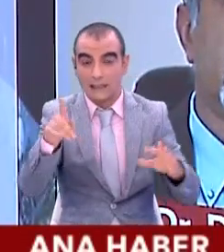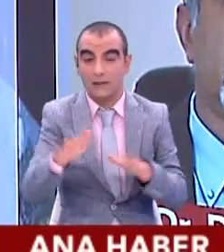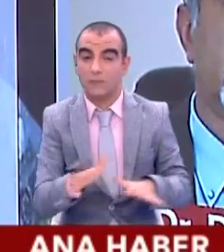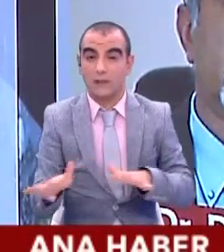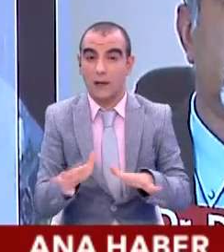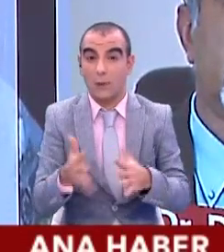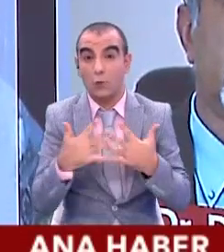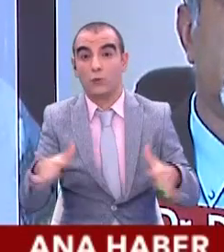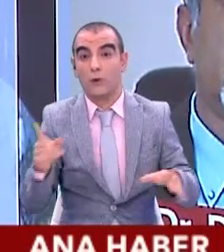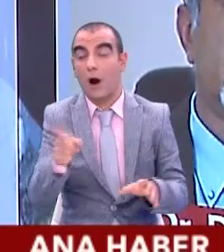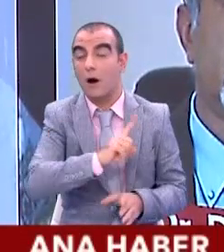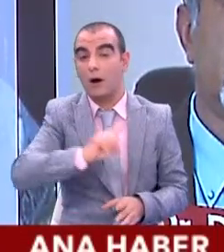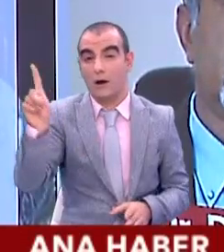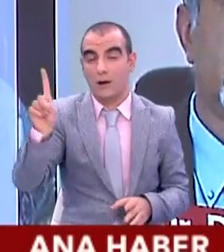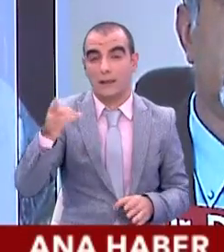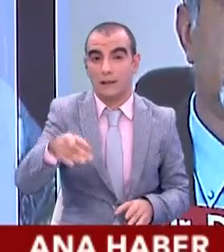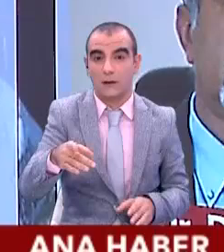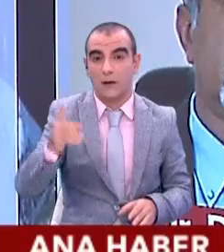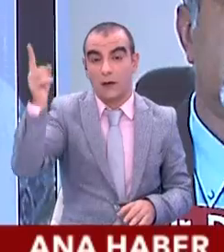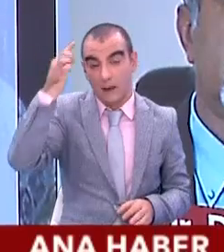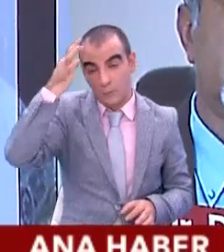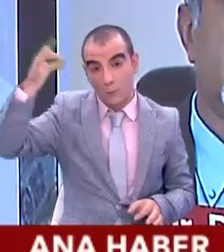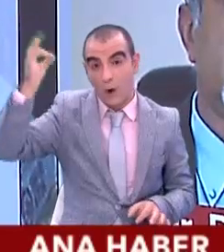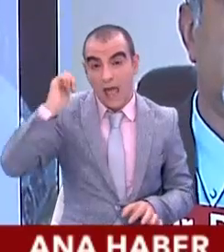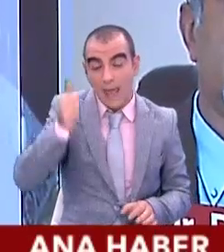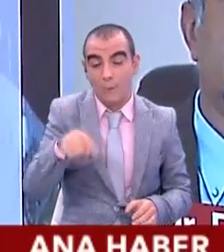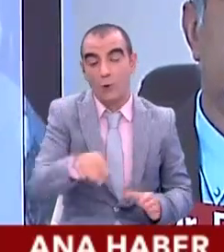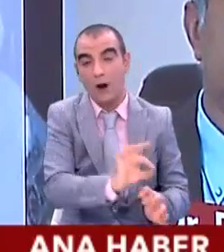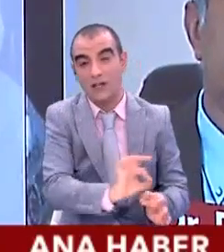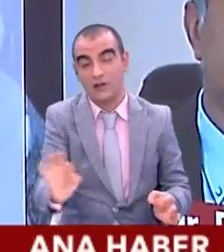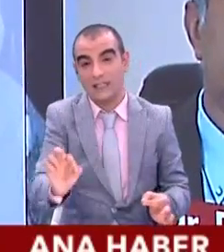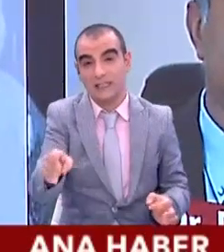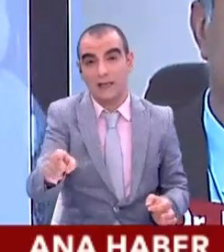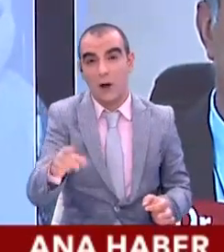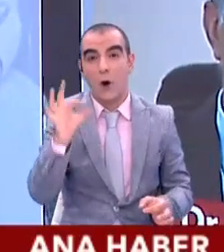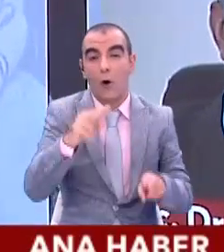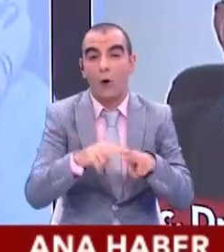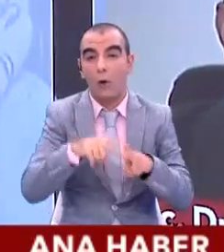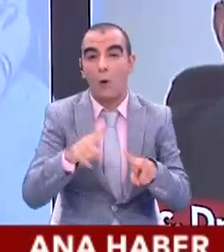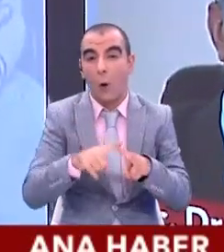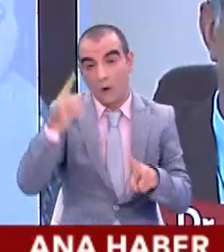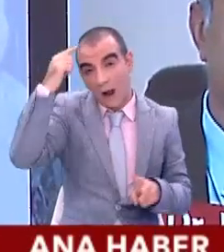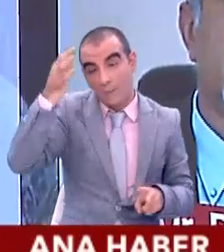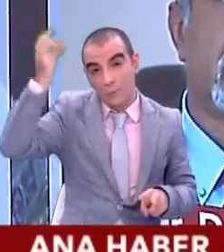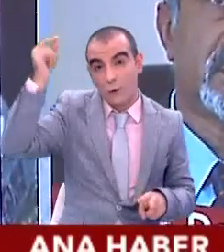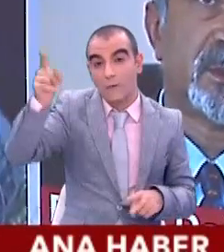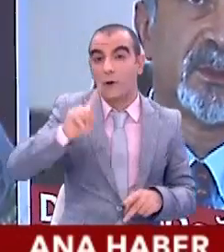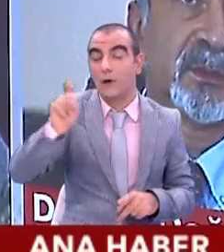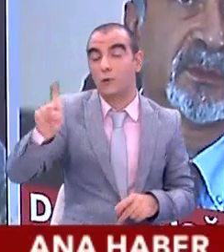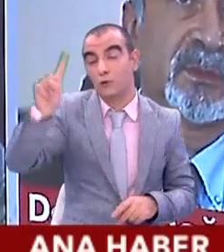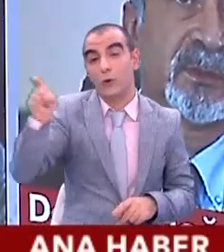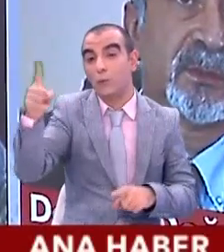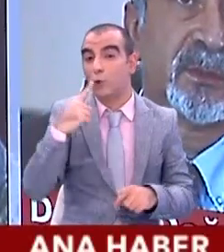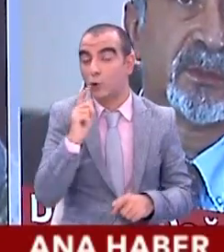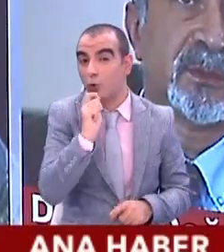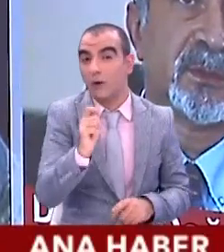kocaman bir hayır hoca hep bunun altını çizdi hemen Okan tüysüz hocaya da bir odaklanalım O nasıl yorumladı bakalım